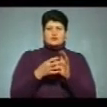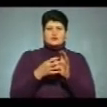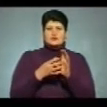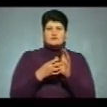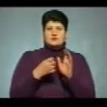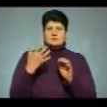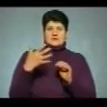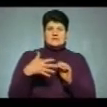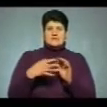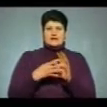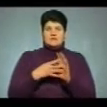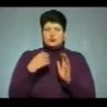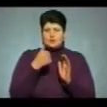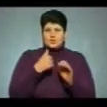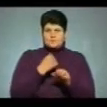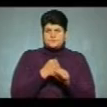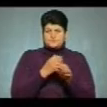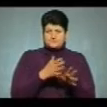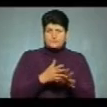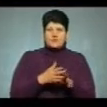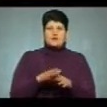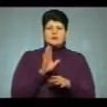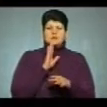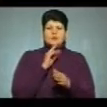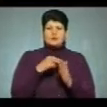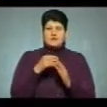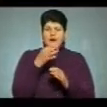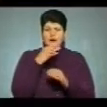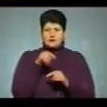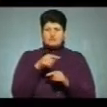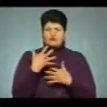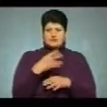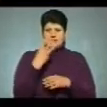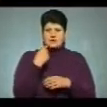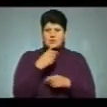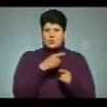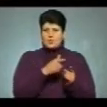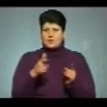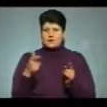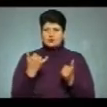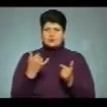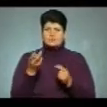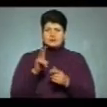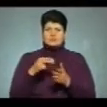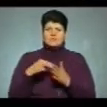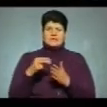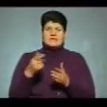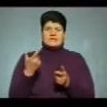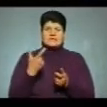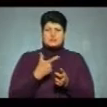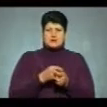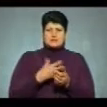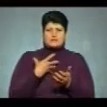року. Тернополянка Любов Чука скупує ліки у цій аптеці впродовж 3 років. Сьогодні прийшла, аби придбати інсулін для свого